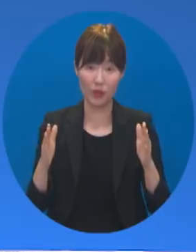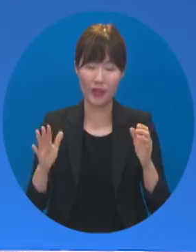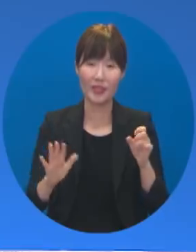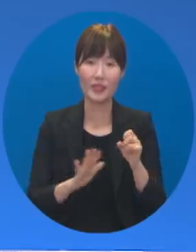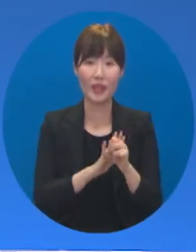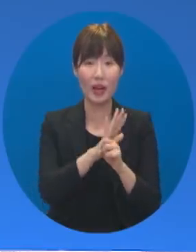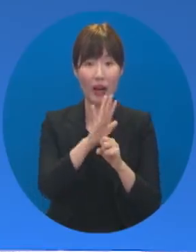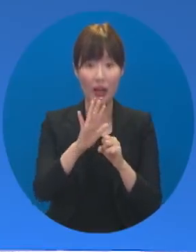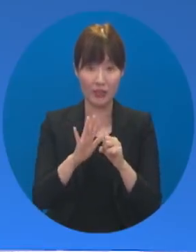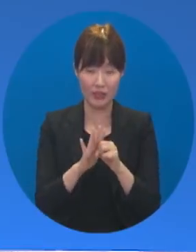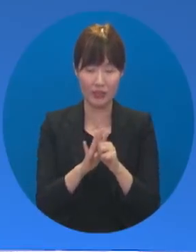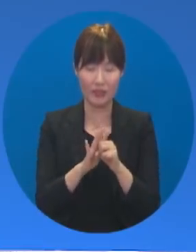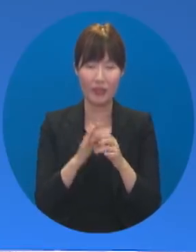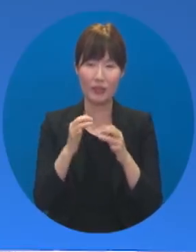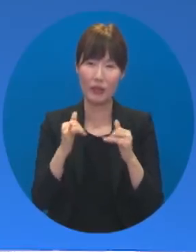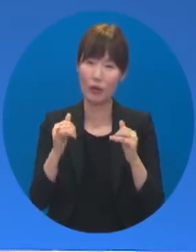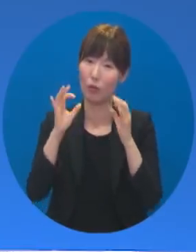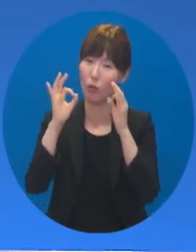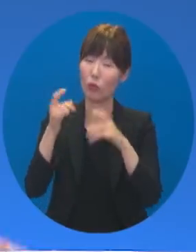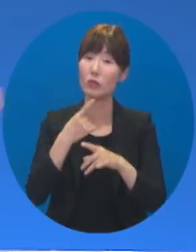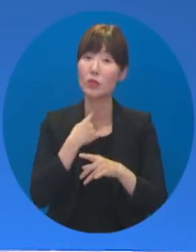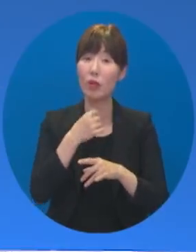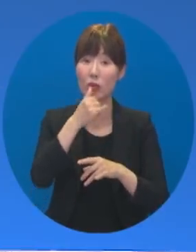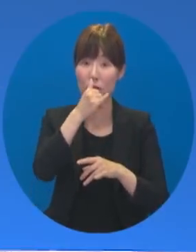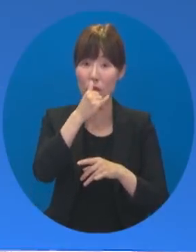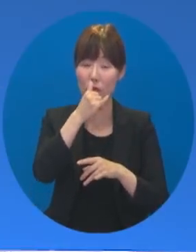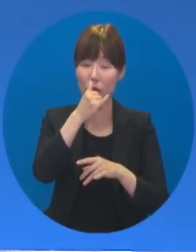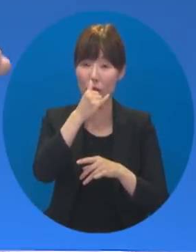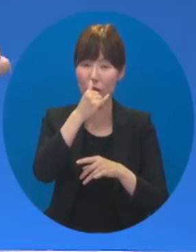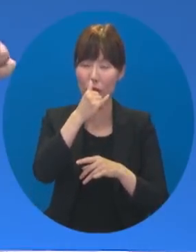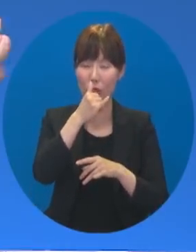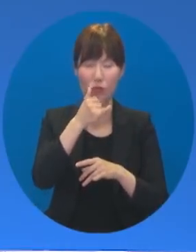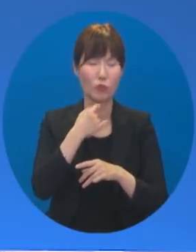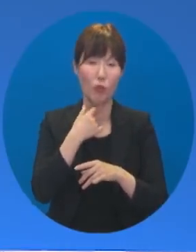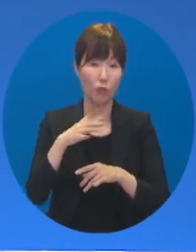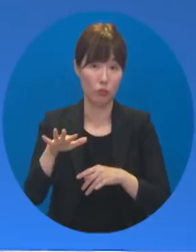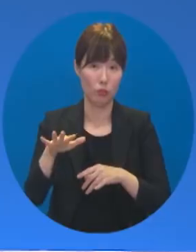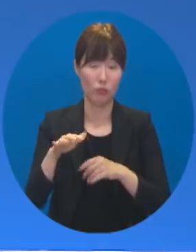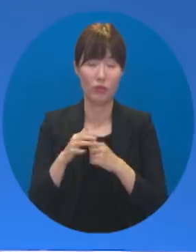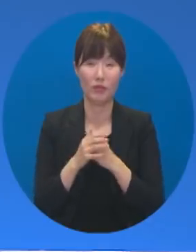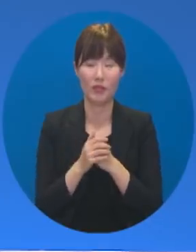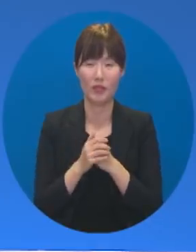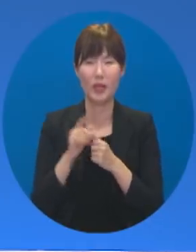적이 있었는가 싶었습니다. 그런데 또 그 안에서는